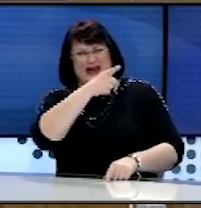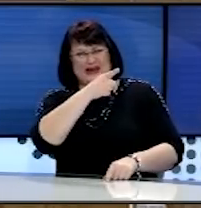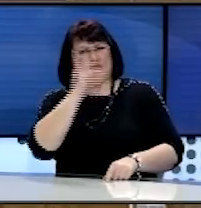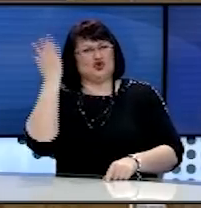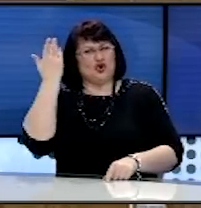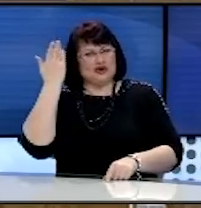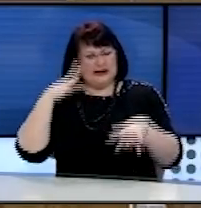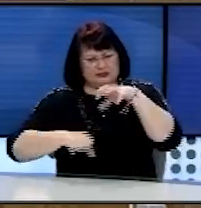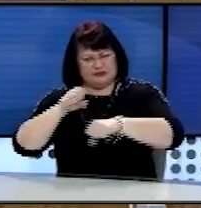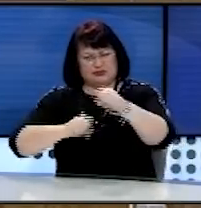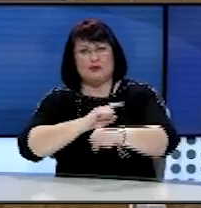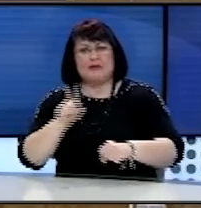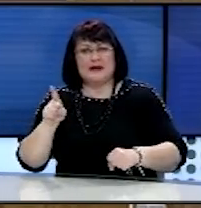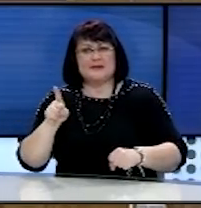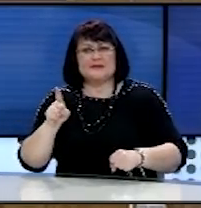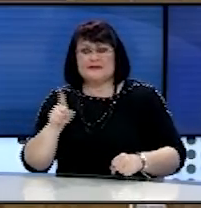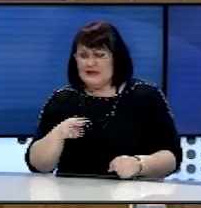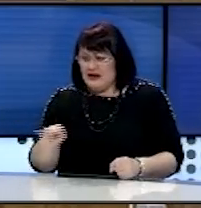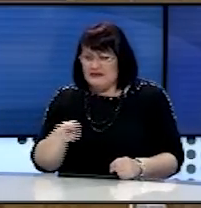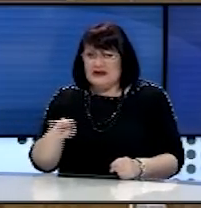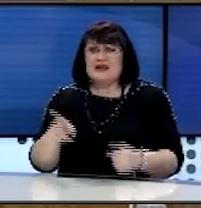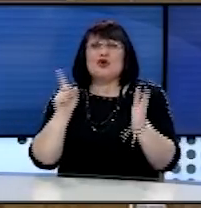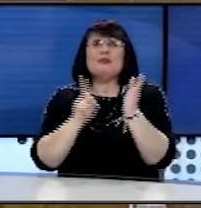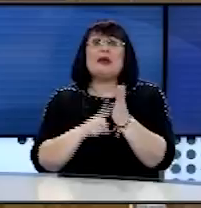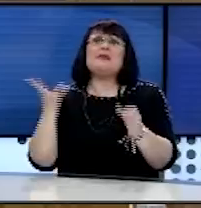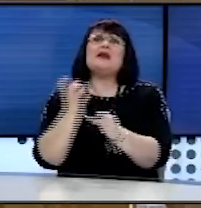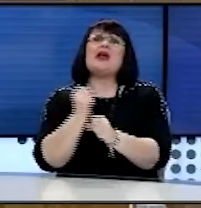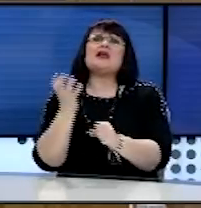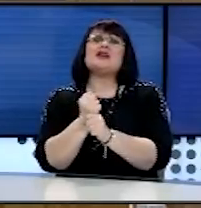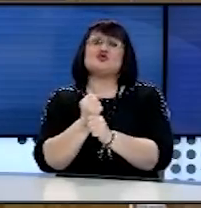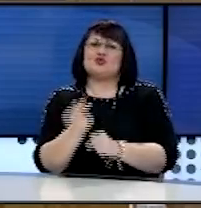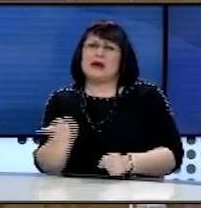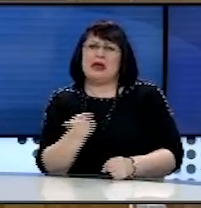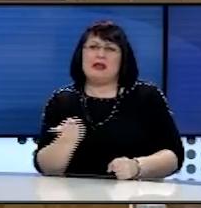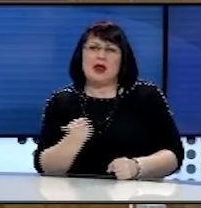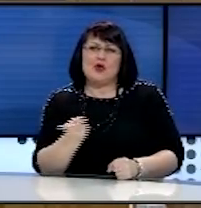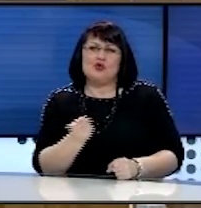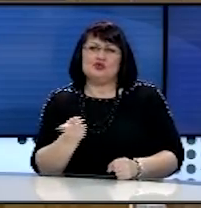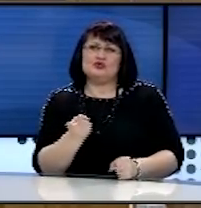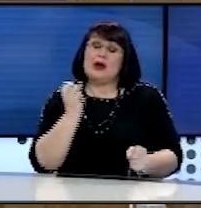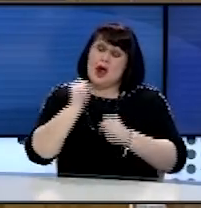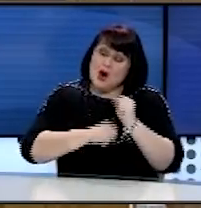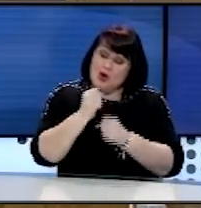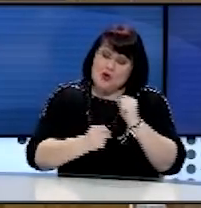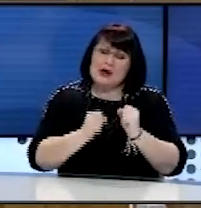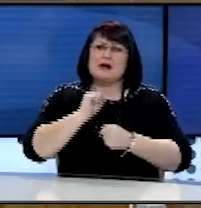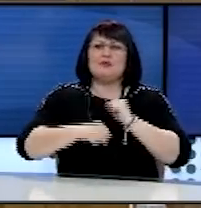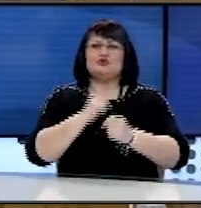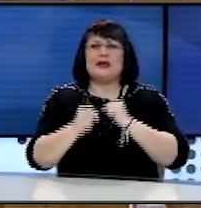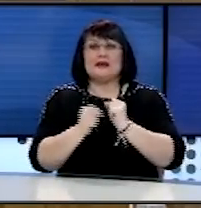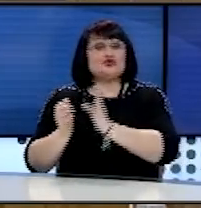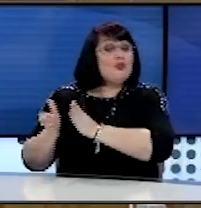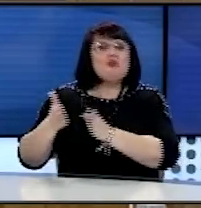γερμανικό ιμπεριαλισμό, αυτοί είναι που πρέπει να βγουν νικητές και να στρέψουν τον αγώνα τους σε